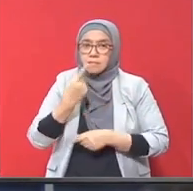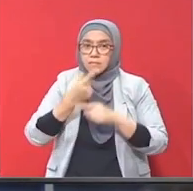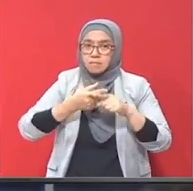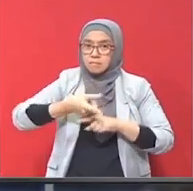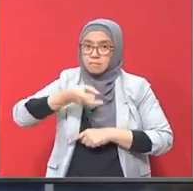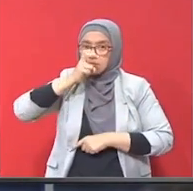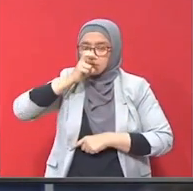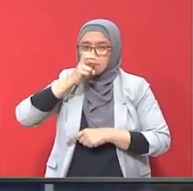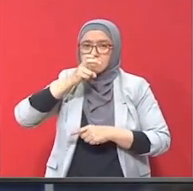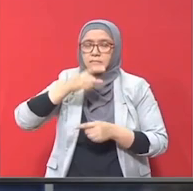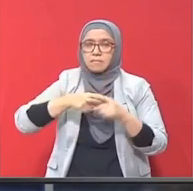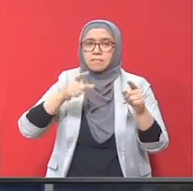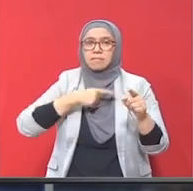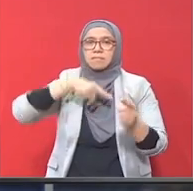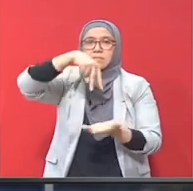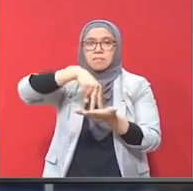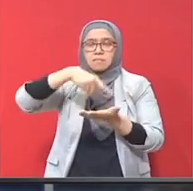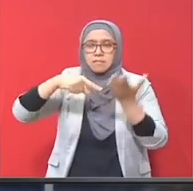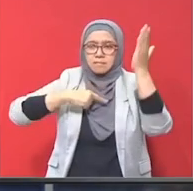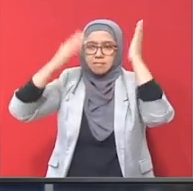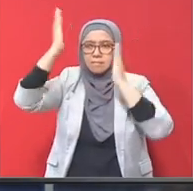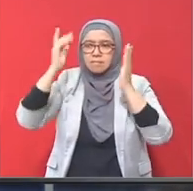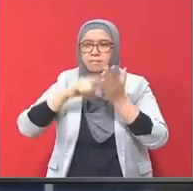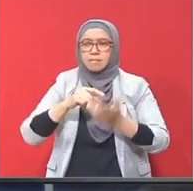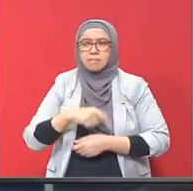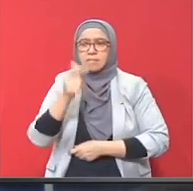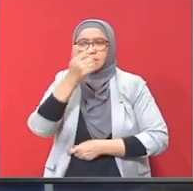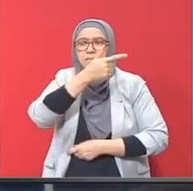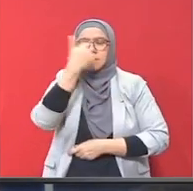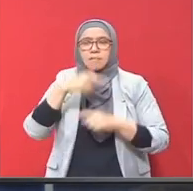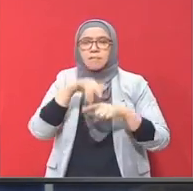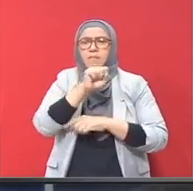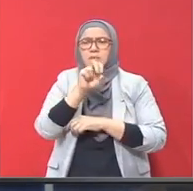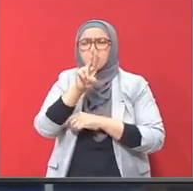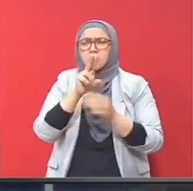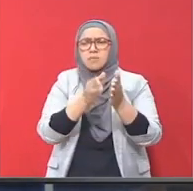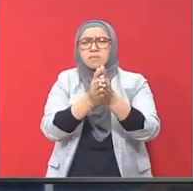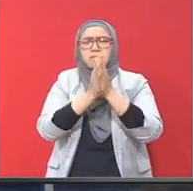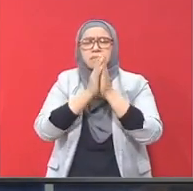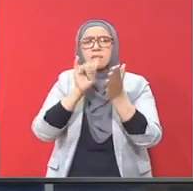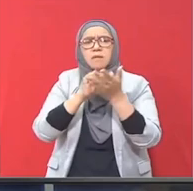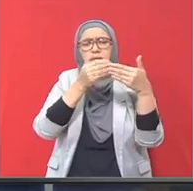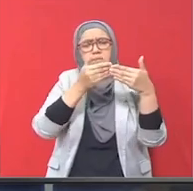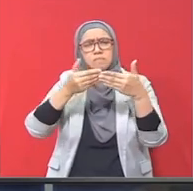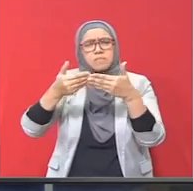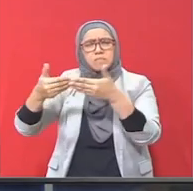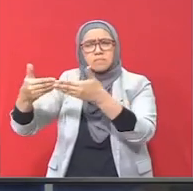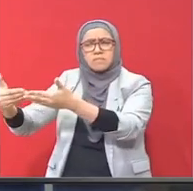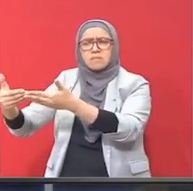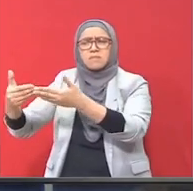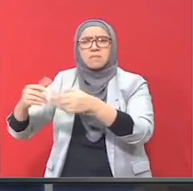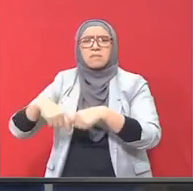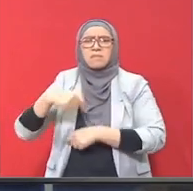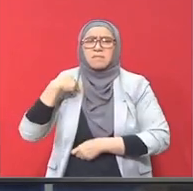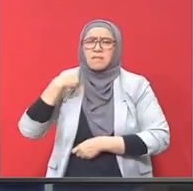Malaysia terhadap tuntutan ini tetapi oleh karena isu tuntutan negara Filipina terhadap Gigi sahabat telah berlarutan dan sekian